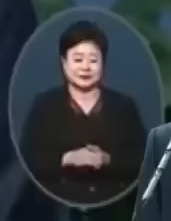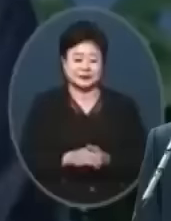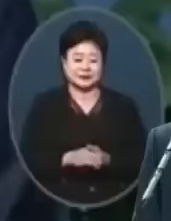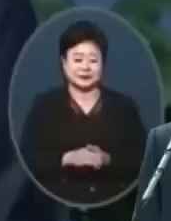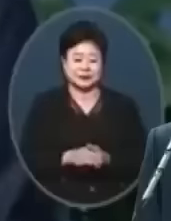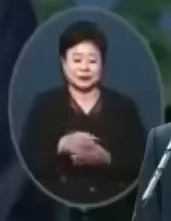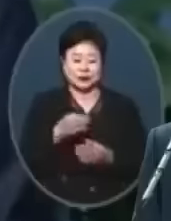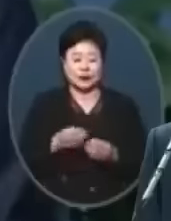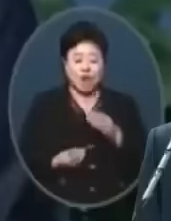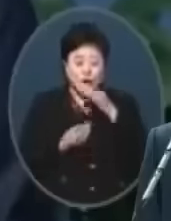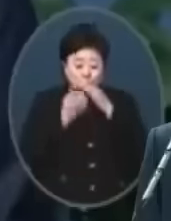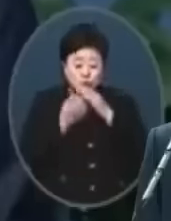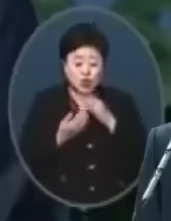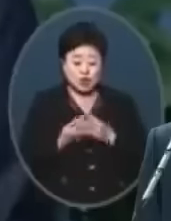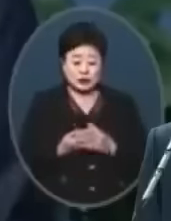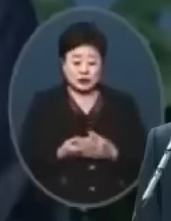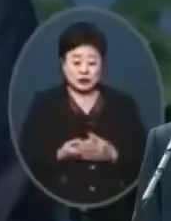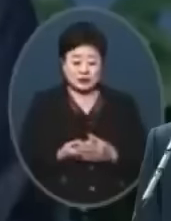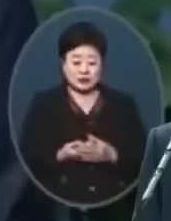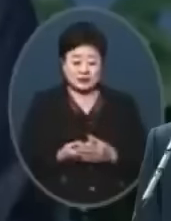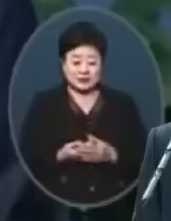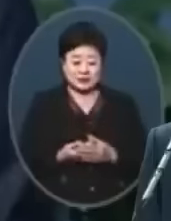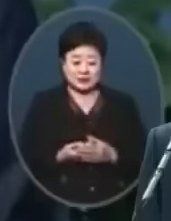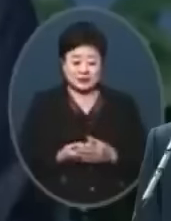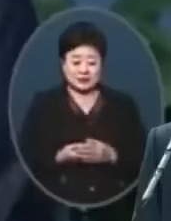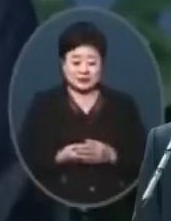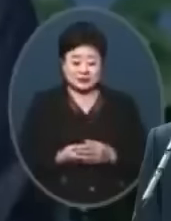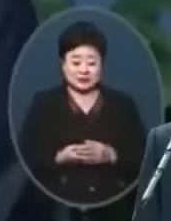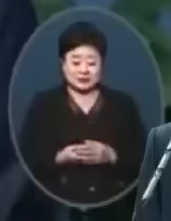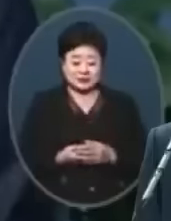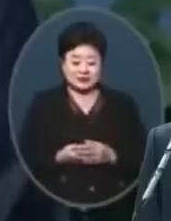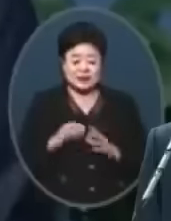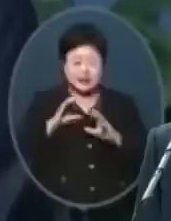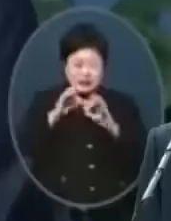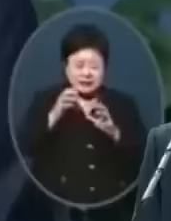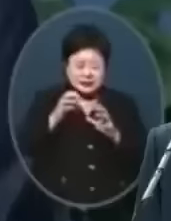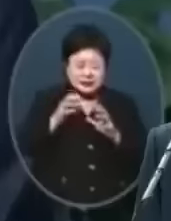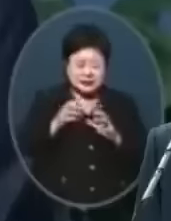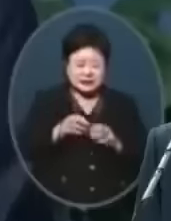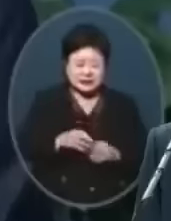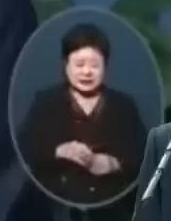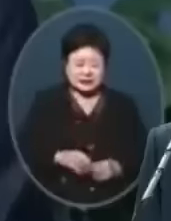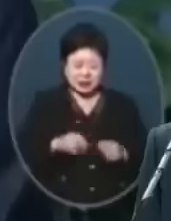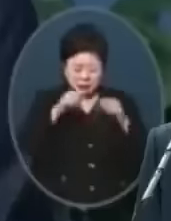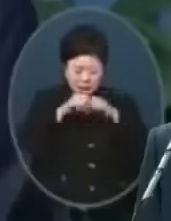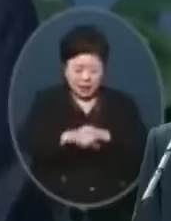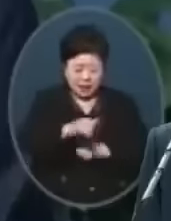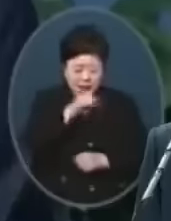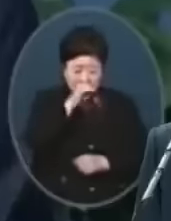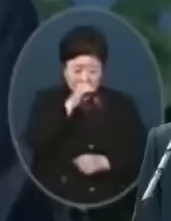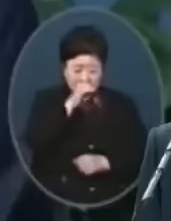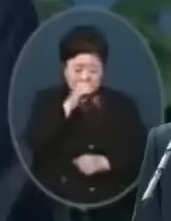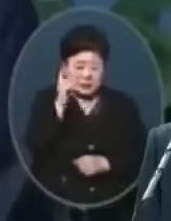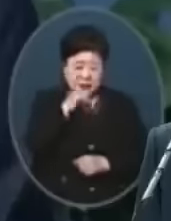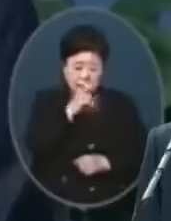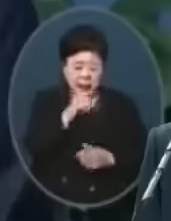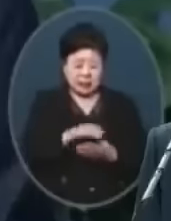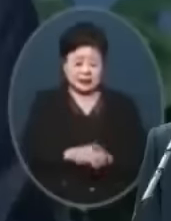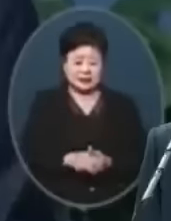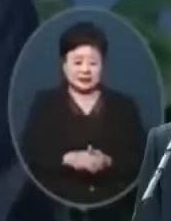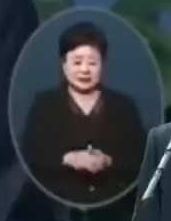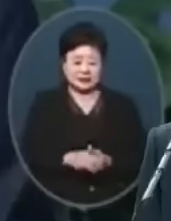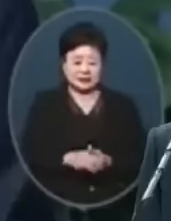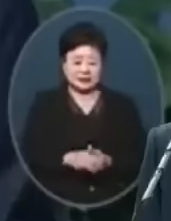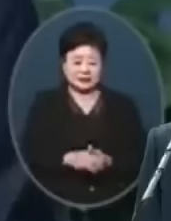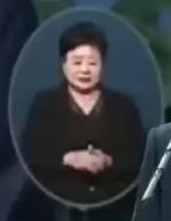뇌물로 너무 먹어서 국가 재정에 파탄이 나오게 하는 것이 그건 나쁜 일이지만